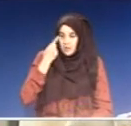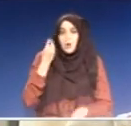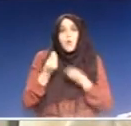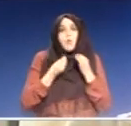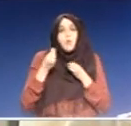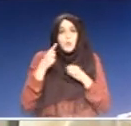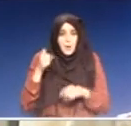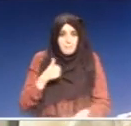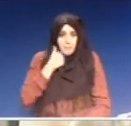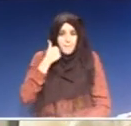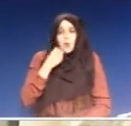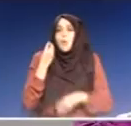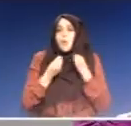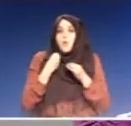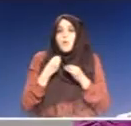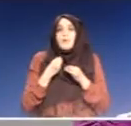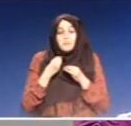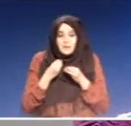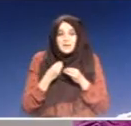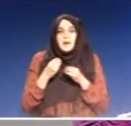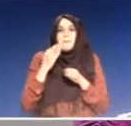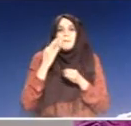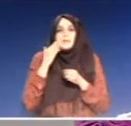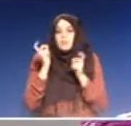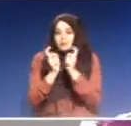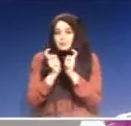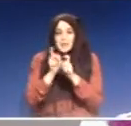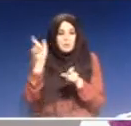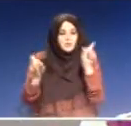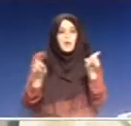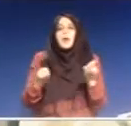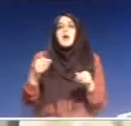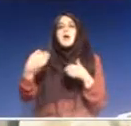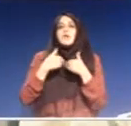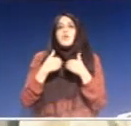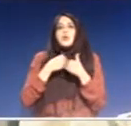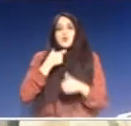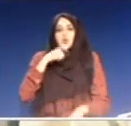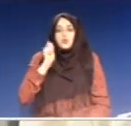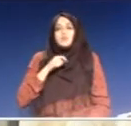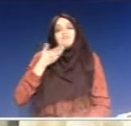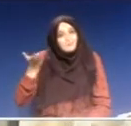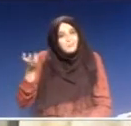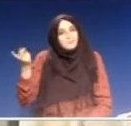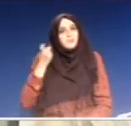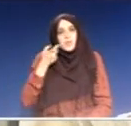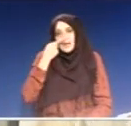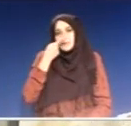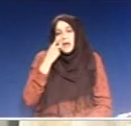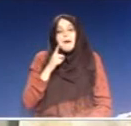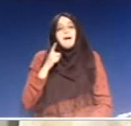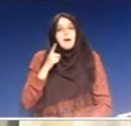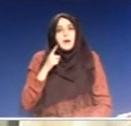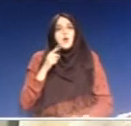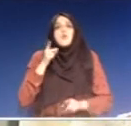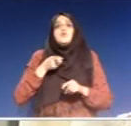تكون بطلب من أحد الخصوم. نعم. وهذا أمر طبيعي، يا إما من القاضي يا إما من أحد الخصوم. أحد الخصوم